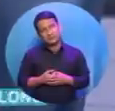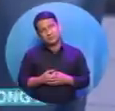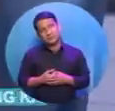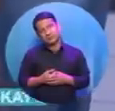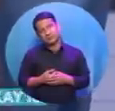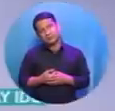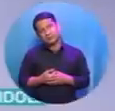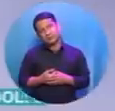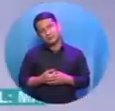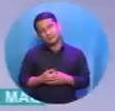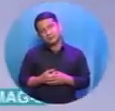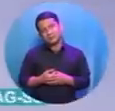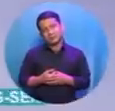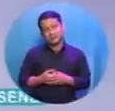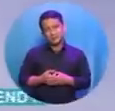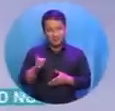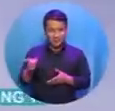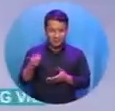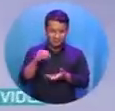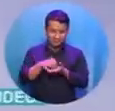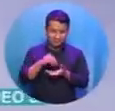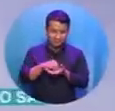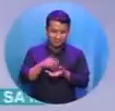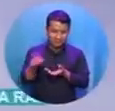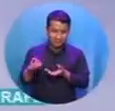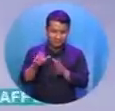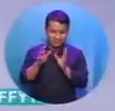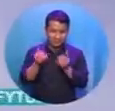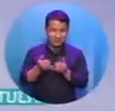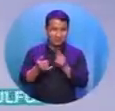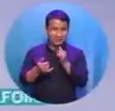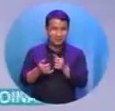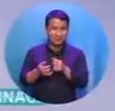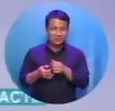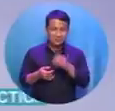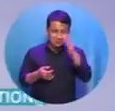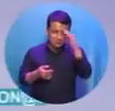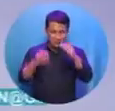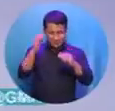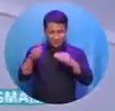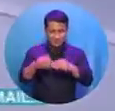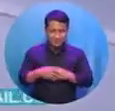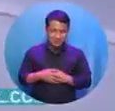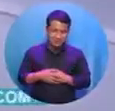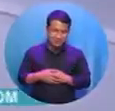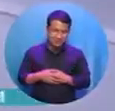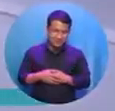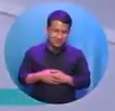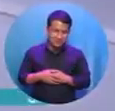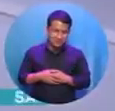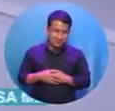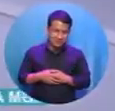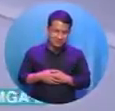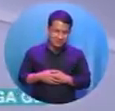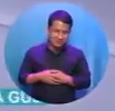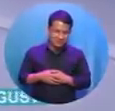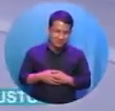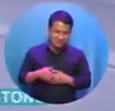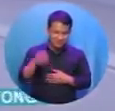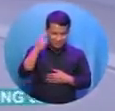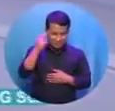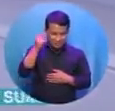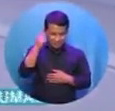bungang yan. Yung asawa mo may utang dito sa company namin. Hello po! Yung asawa mo may utang na 10,000 sa